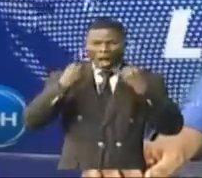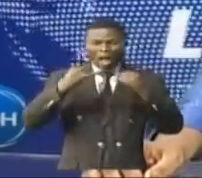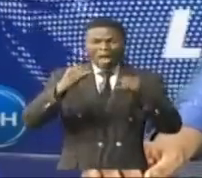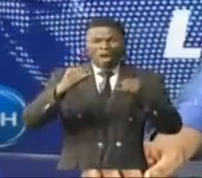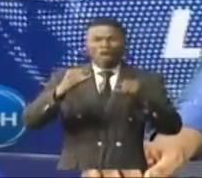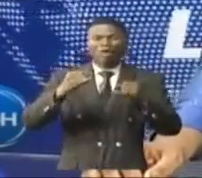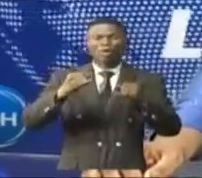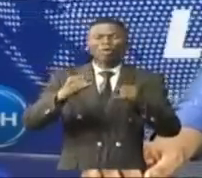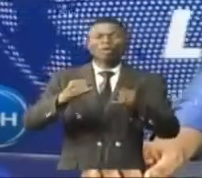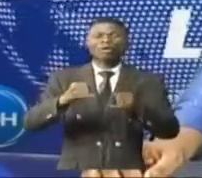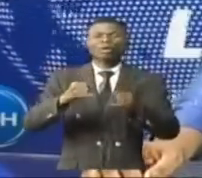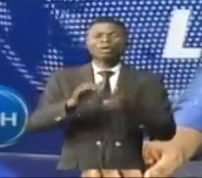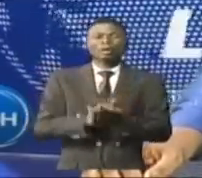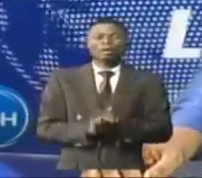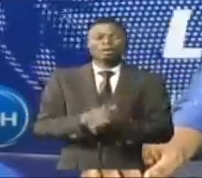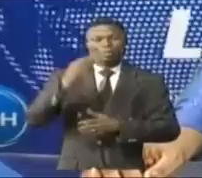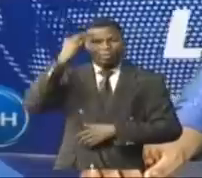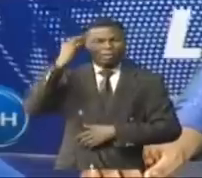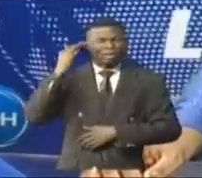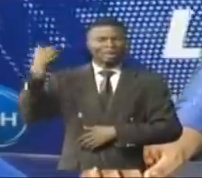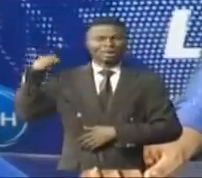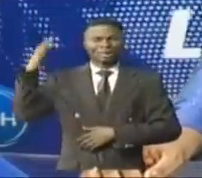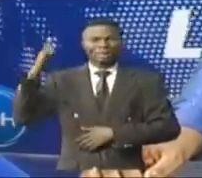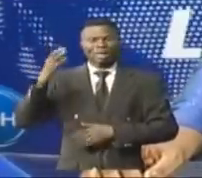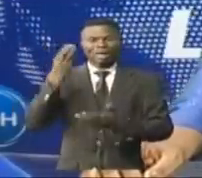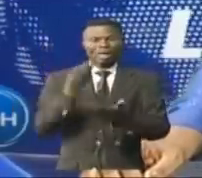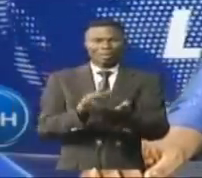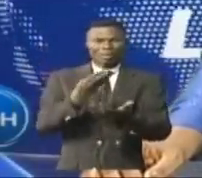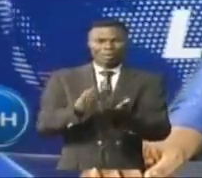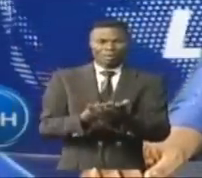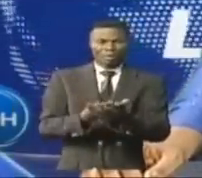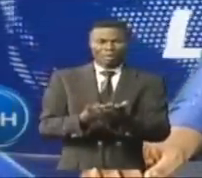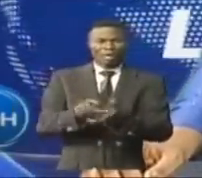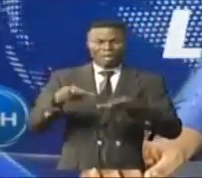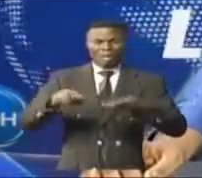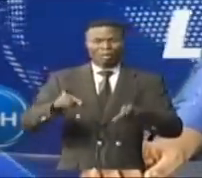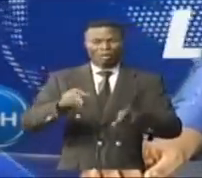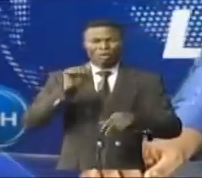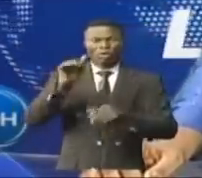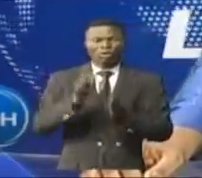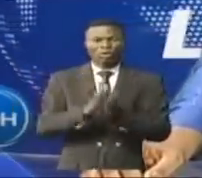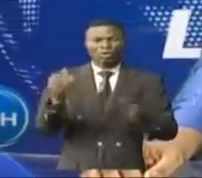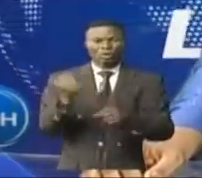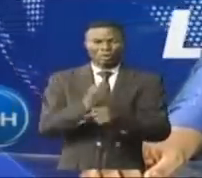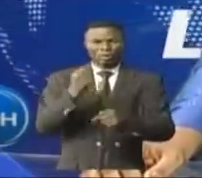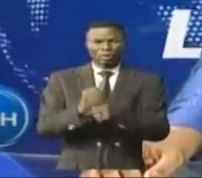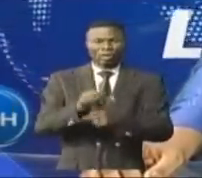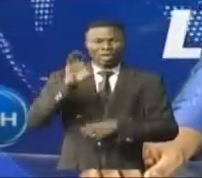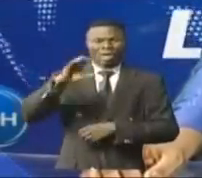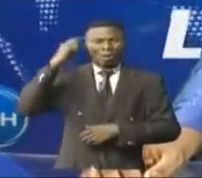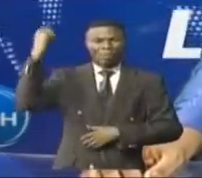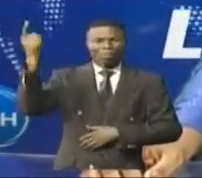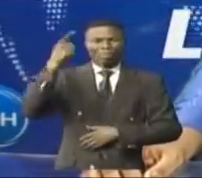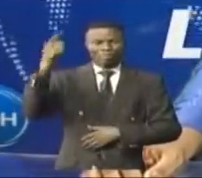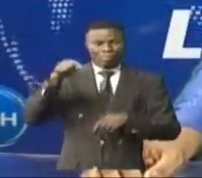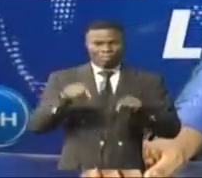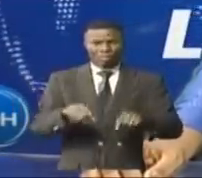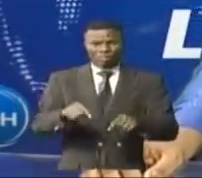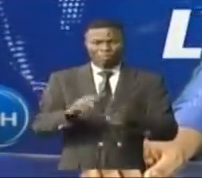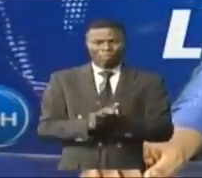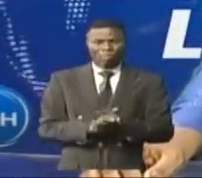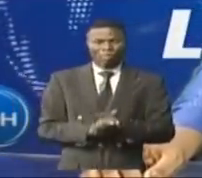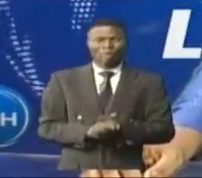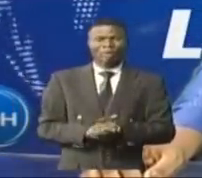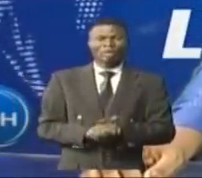faite au ministre d'État du budget par le directeur des opérations de la Banque mondiale. Pendant ce temps, Aimé